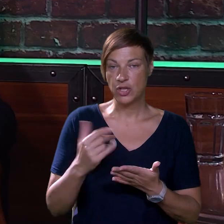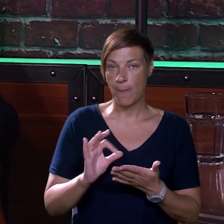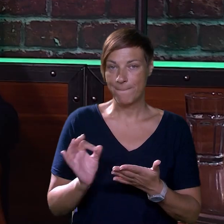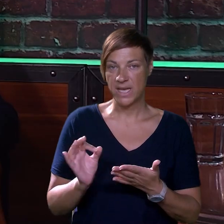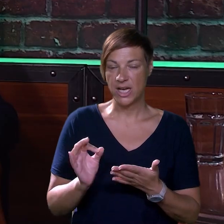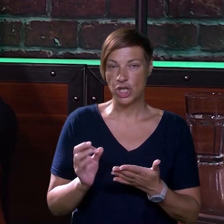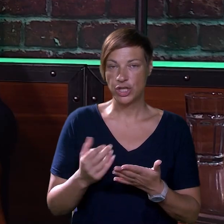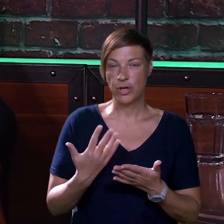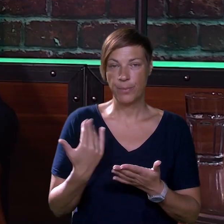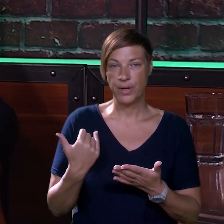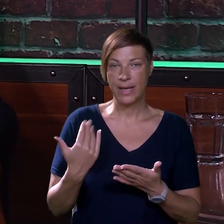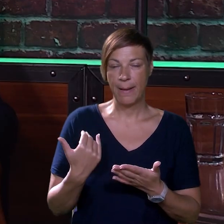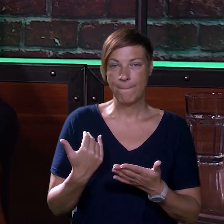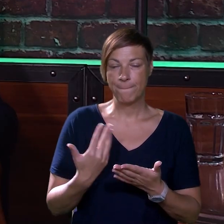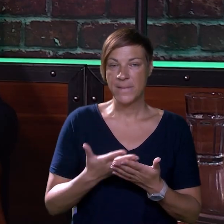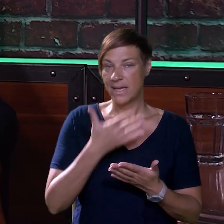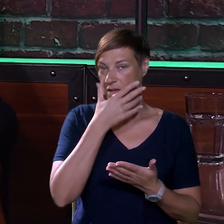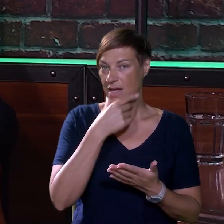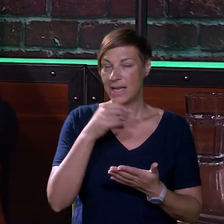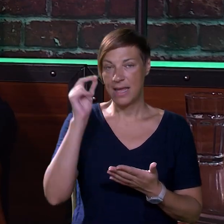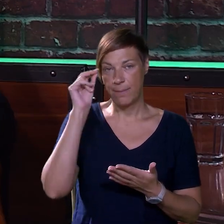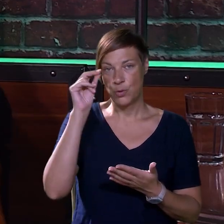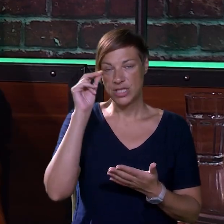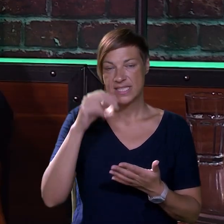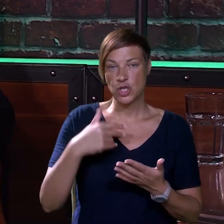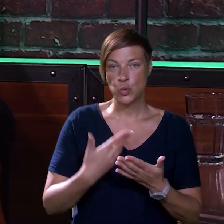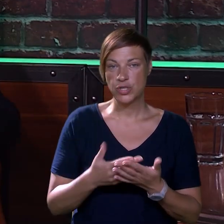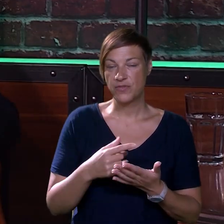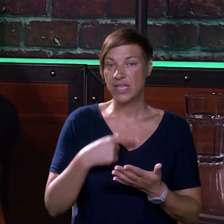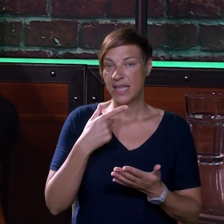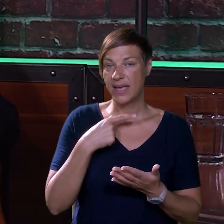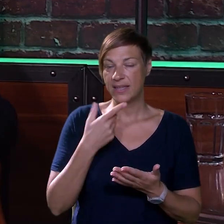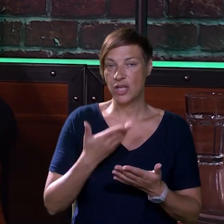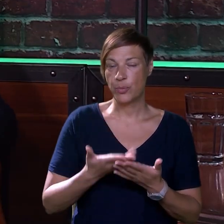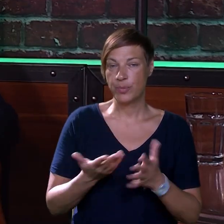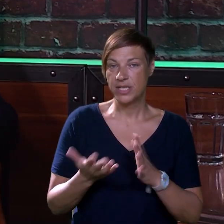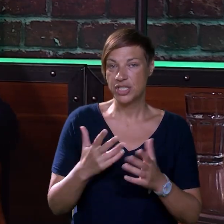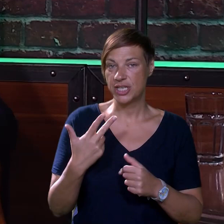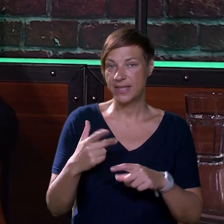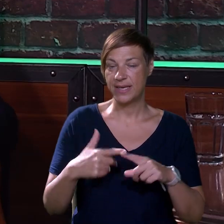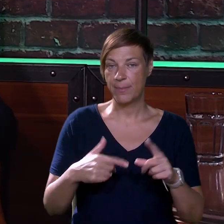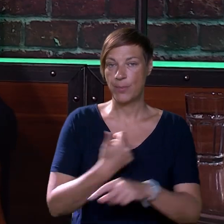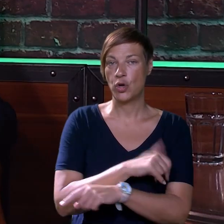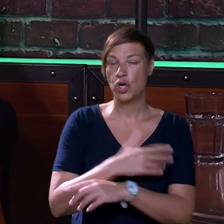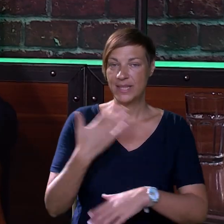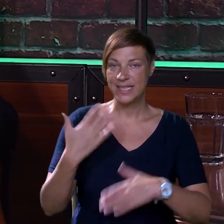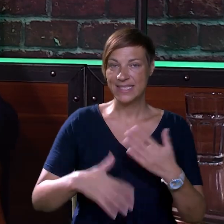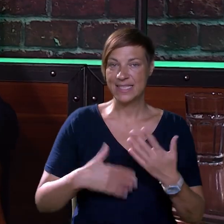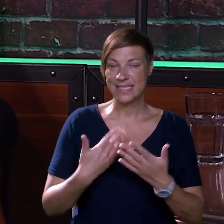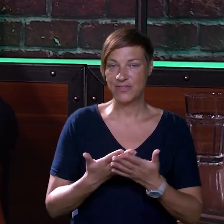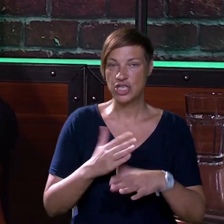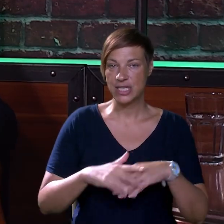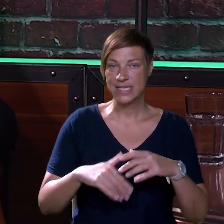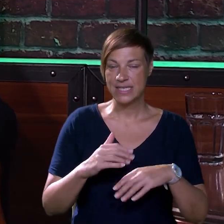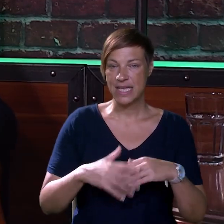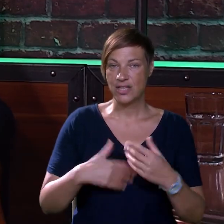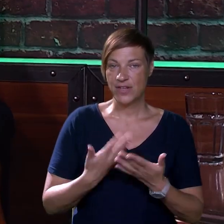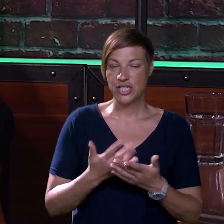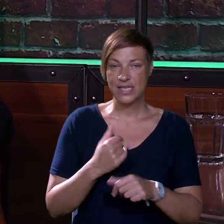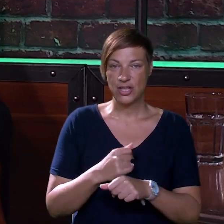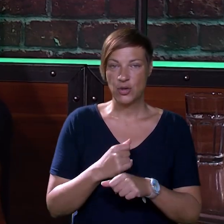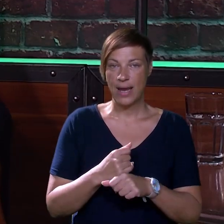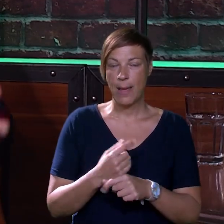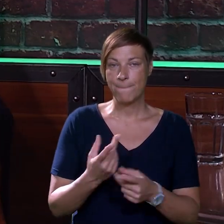bilo dobro i bilo meni vrlo lijepo iskustvo i taj dio priče, negdje oko 3,5 godine sam završio i baš sam zadovoljan što